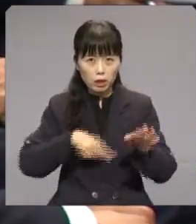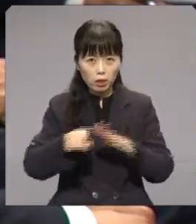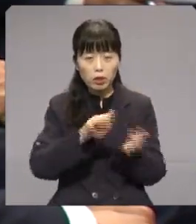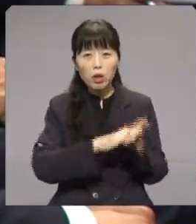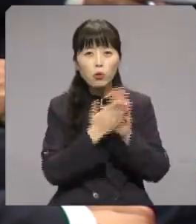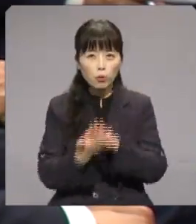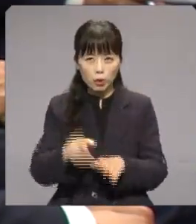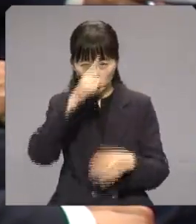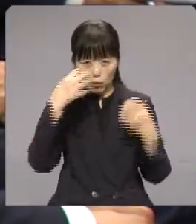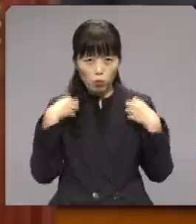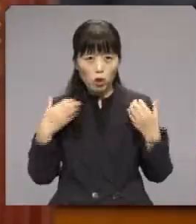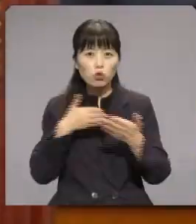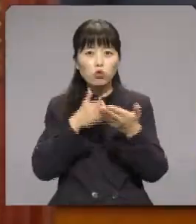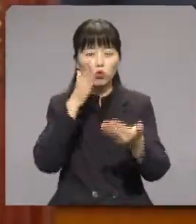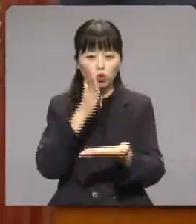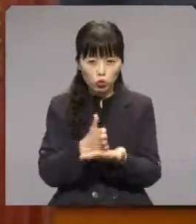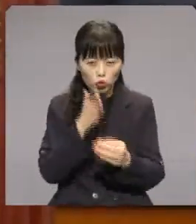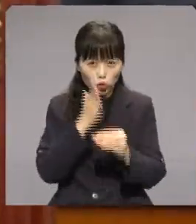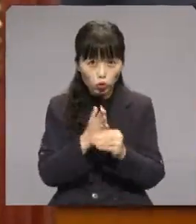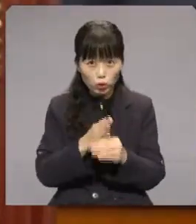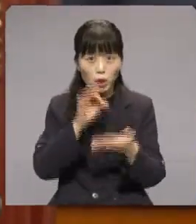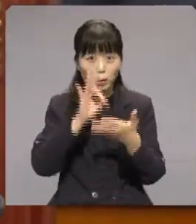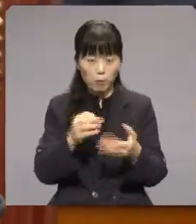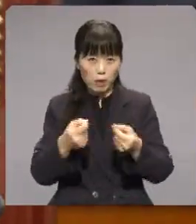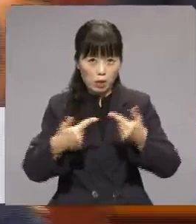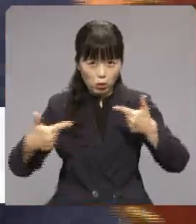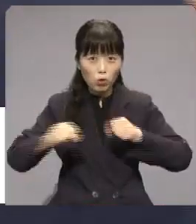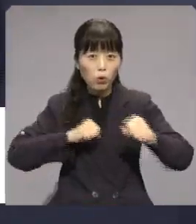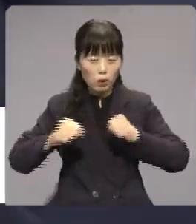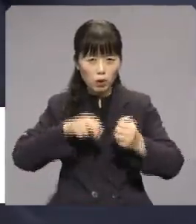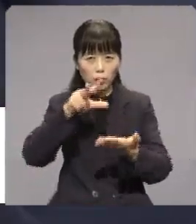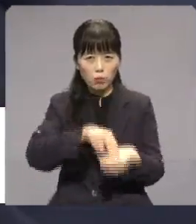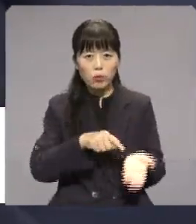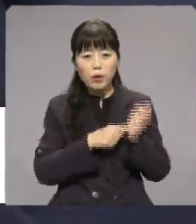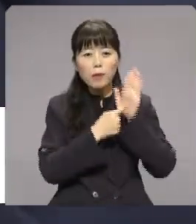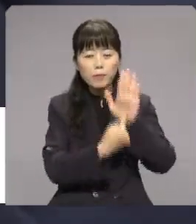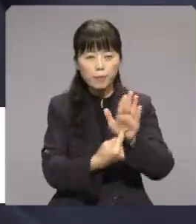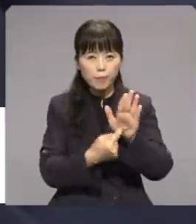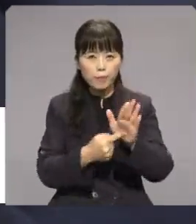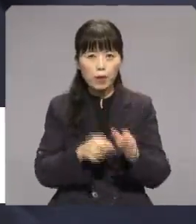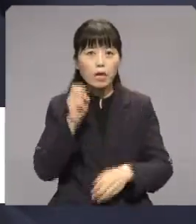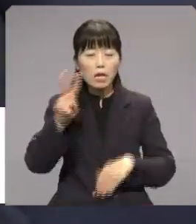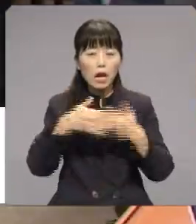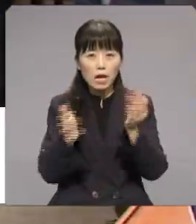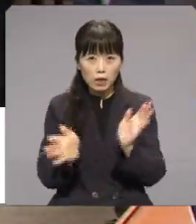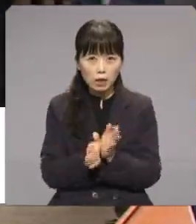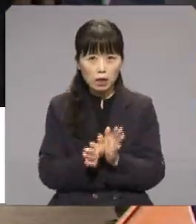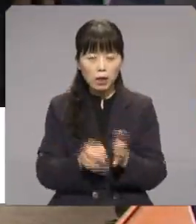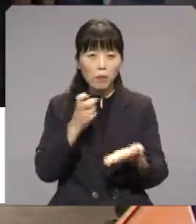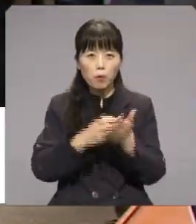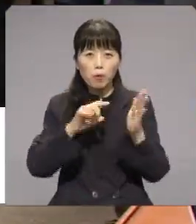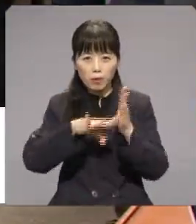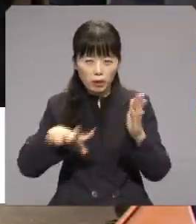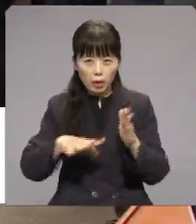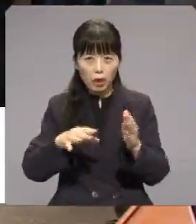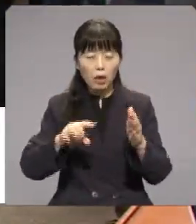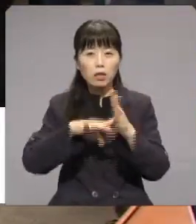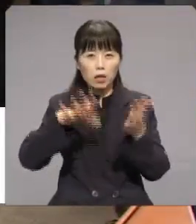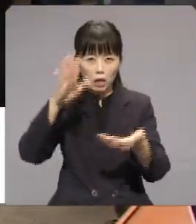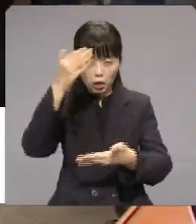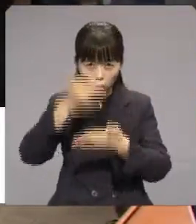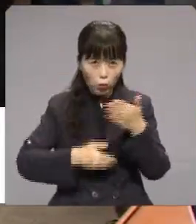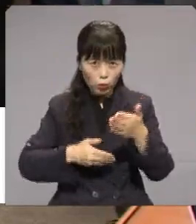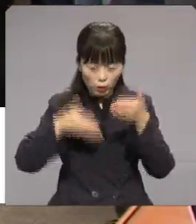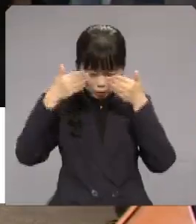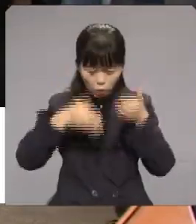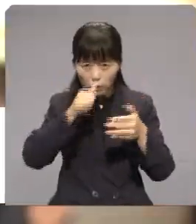위해 정부가 추진 중인 밸류업 프로그램도 도마 위에 올랐습니다. 야당은 법인세 등 세액공제에 초점을